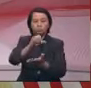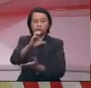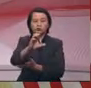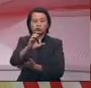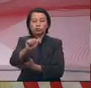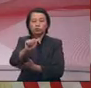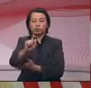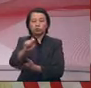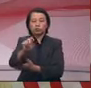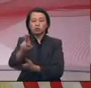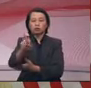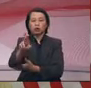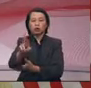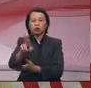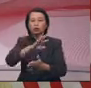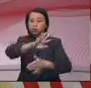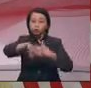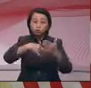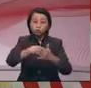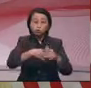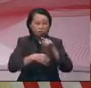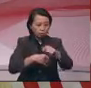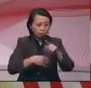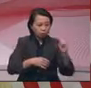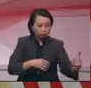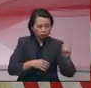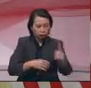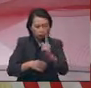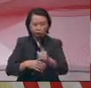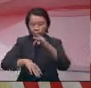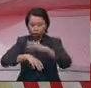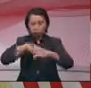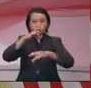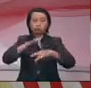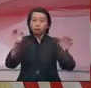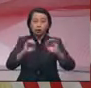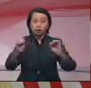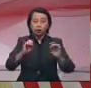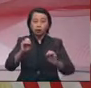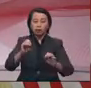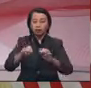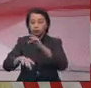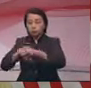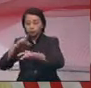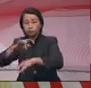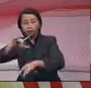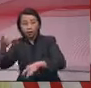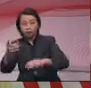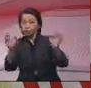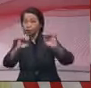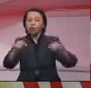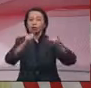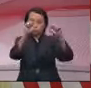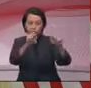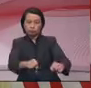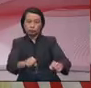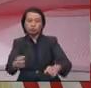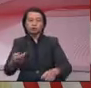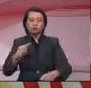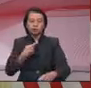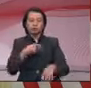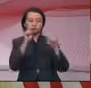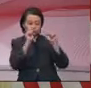secara bersendirian yang tidak ada persentuhan pun dengan ahli sukan yang lain. Jadi kita